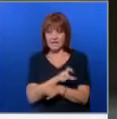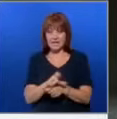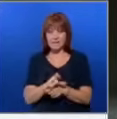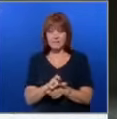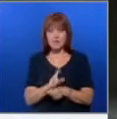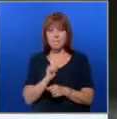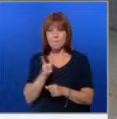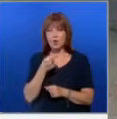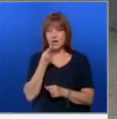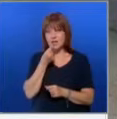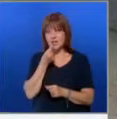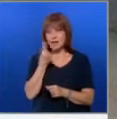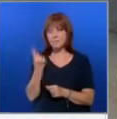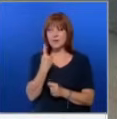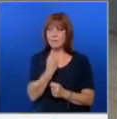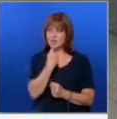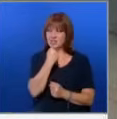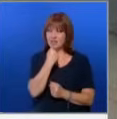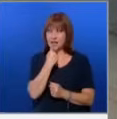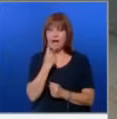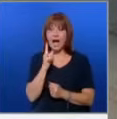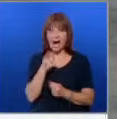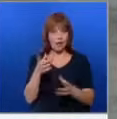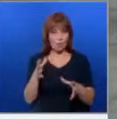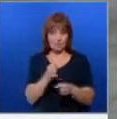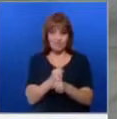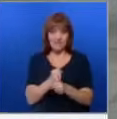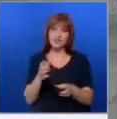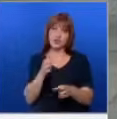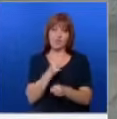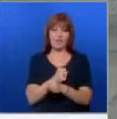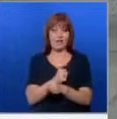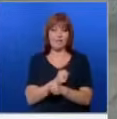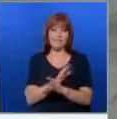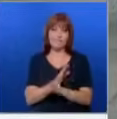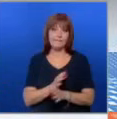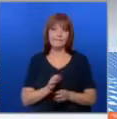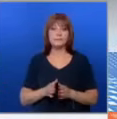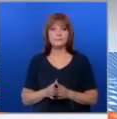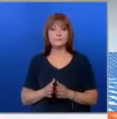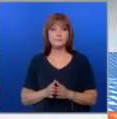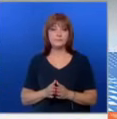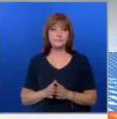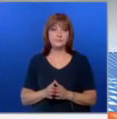Мога да имам само с сламка. Ако извършителя бъде установен, ще бъде задържан, уверяват от полицията.